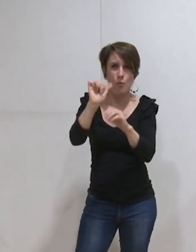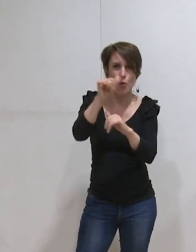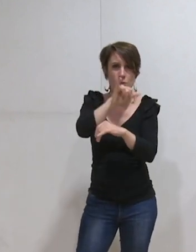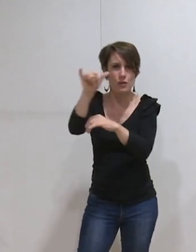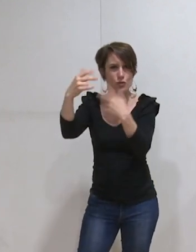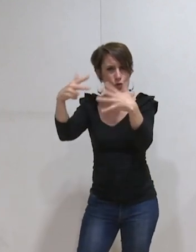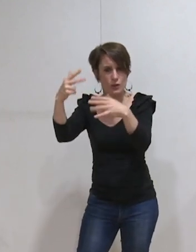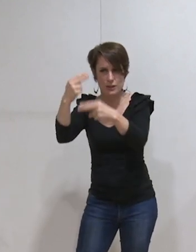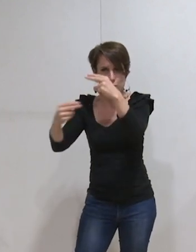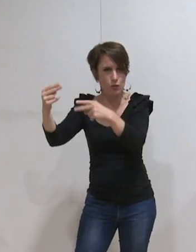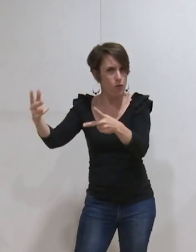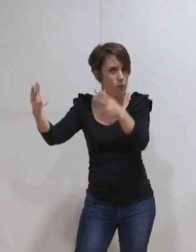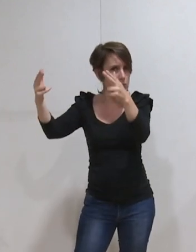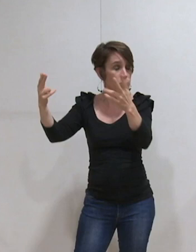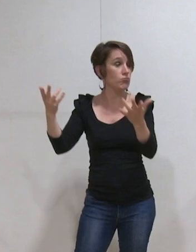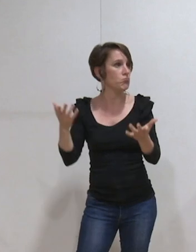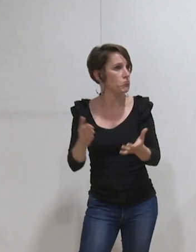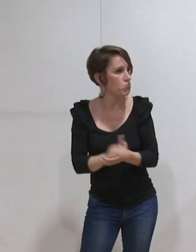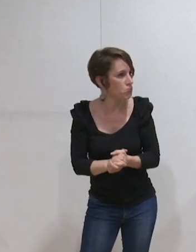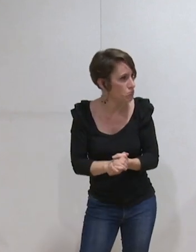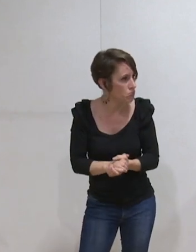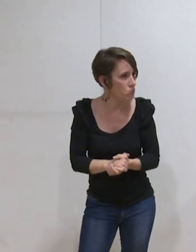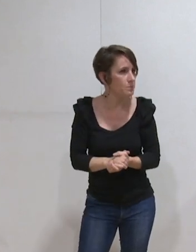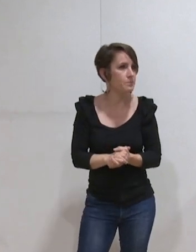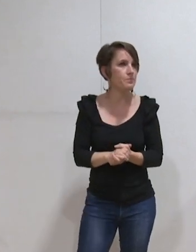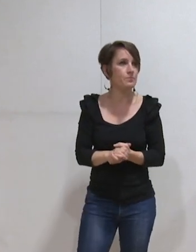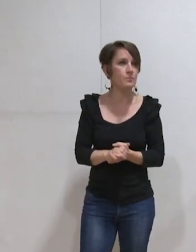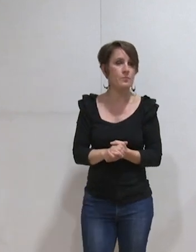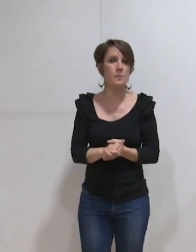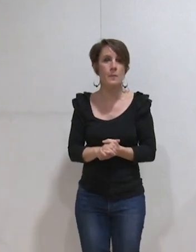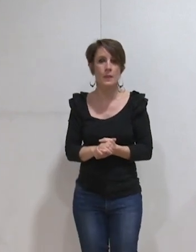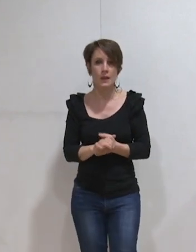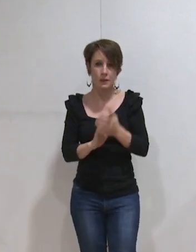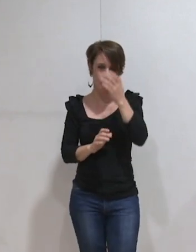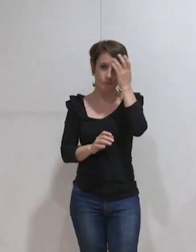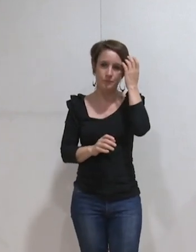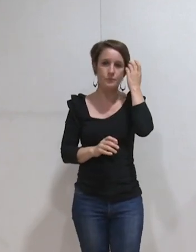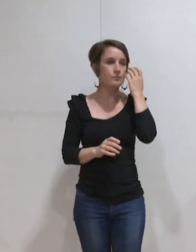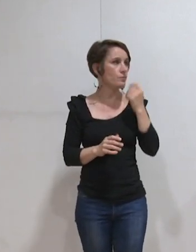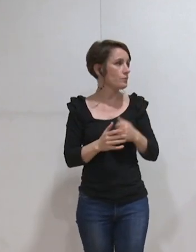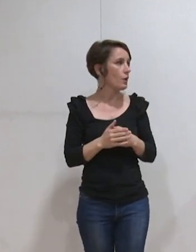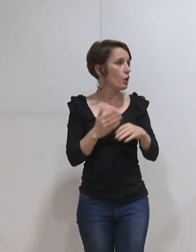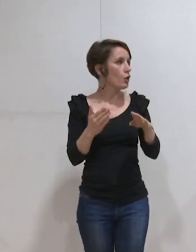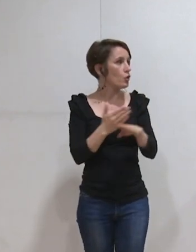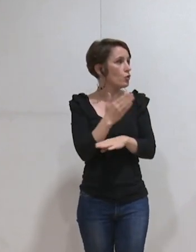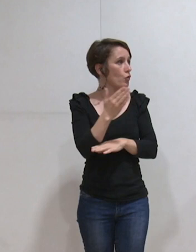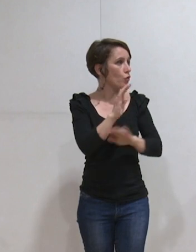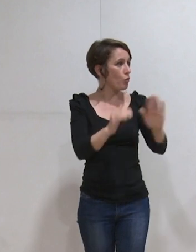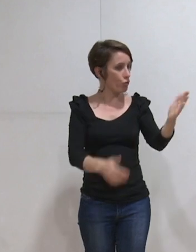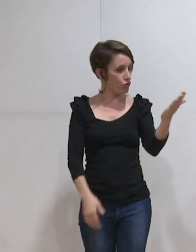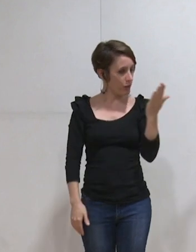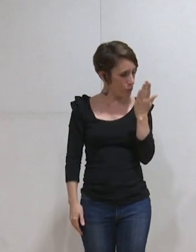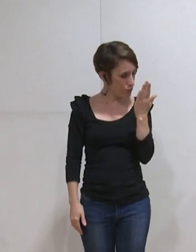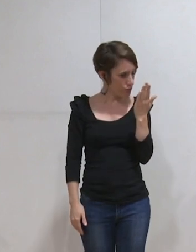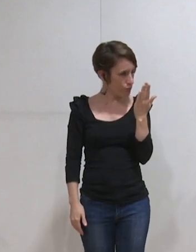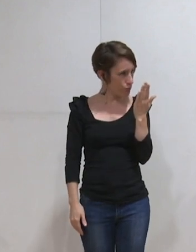novembre donc vous nous avez communiqué le projet projet